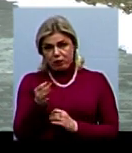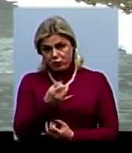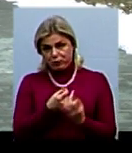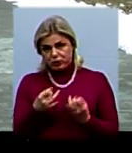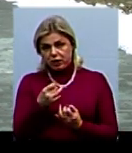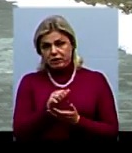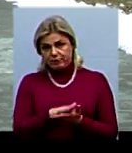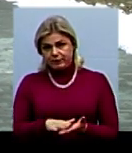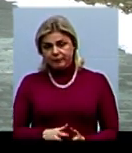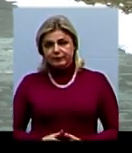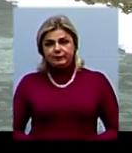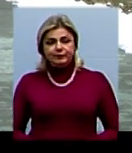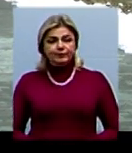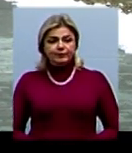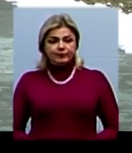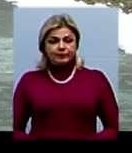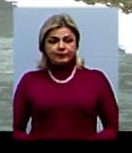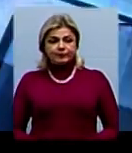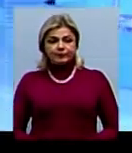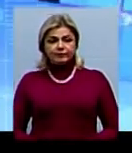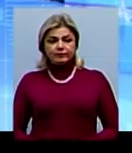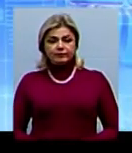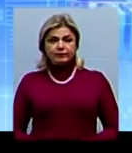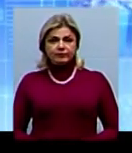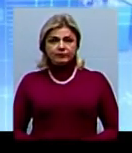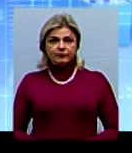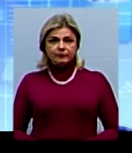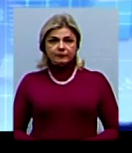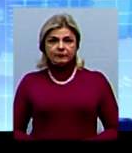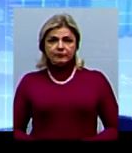Ігор Чорний, телевізійні новини Миколаївщини.